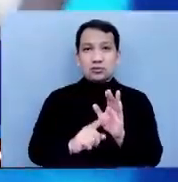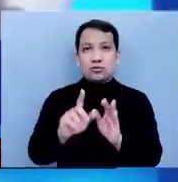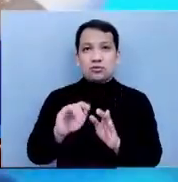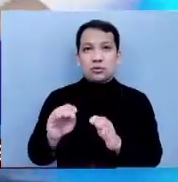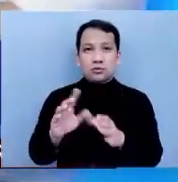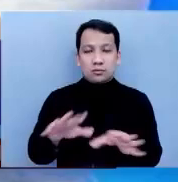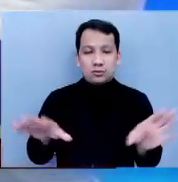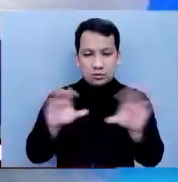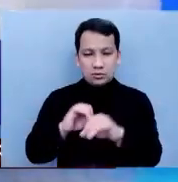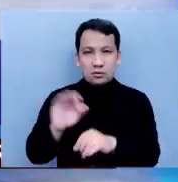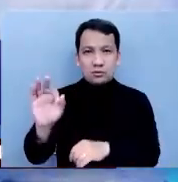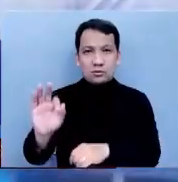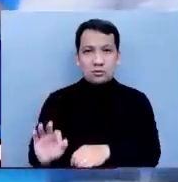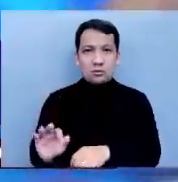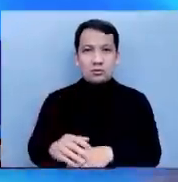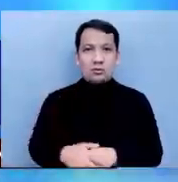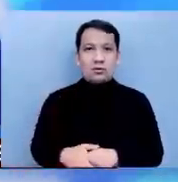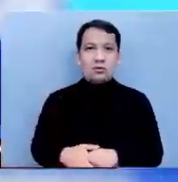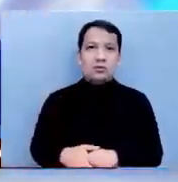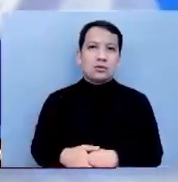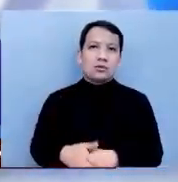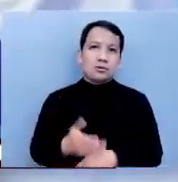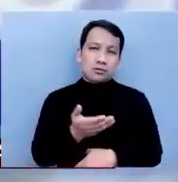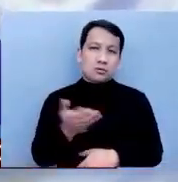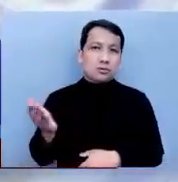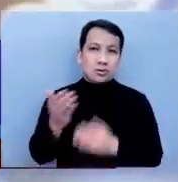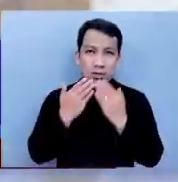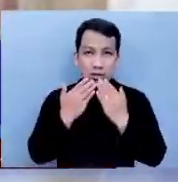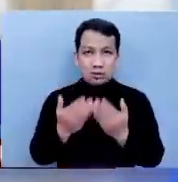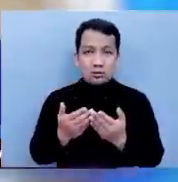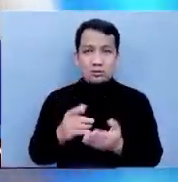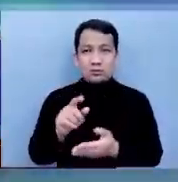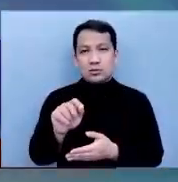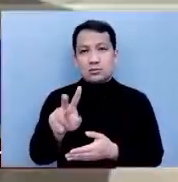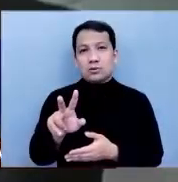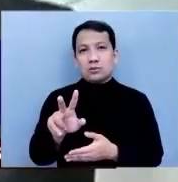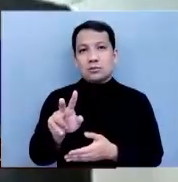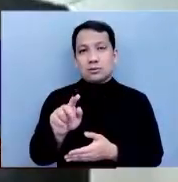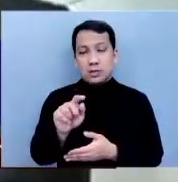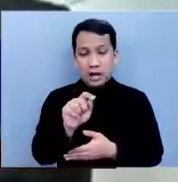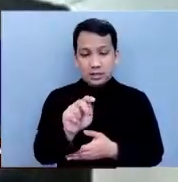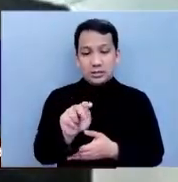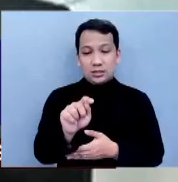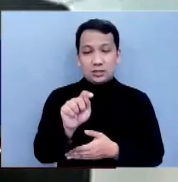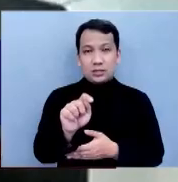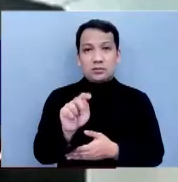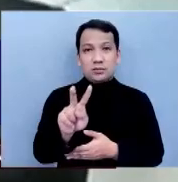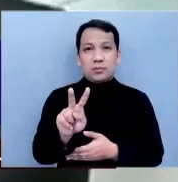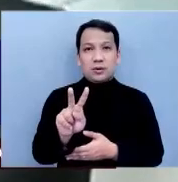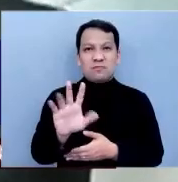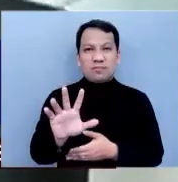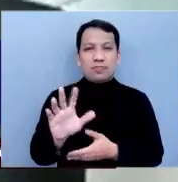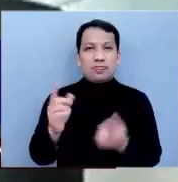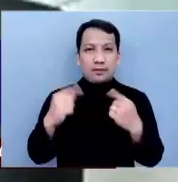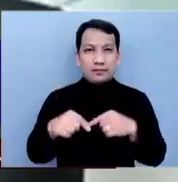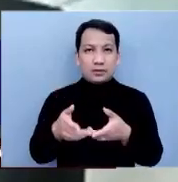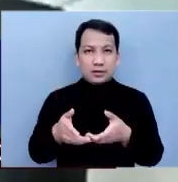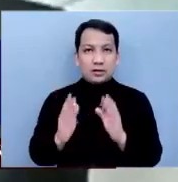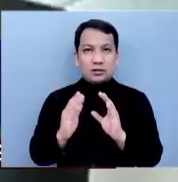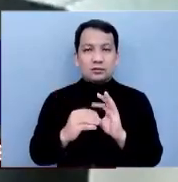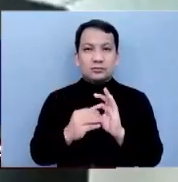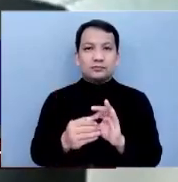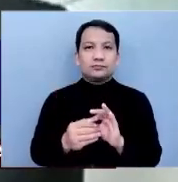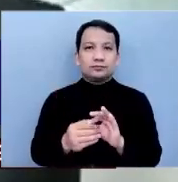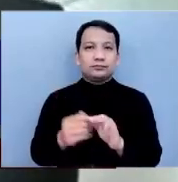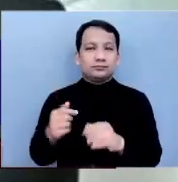sa Biyernes. We just want to thank TV5 also for giving us that opportunity of airing Showtime for the past